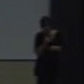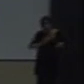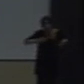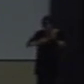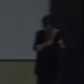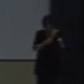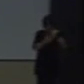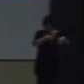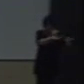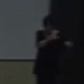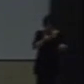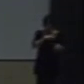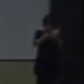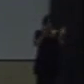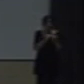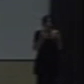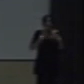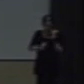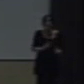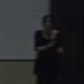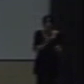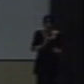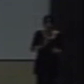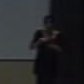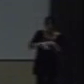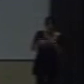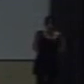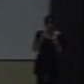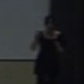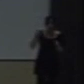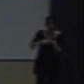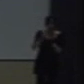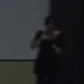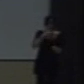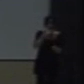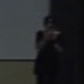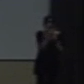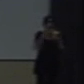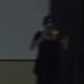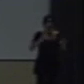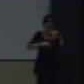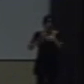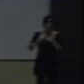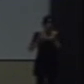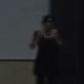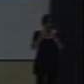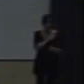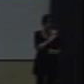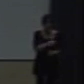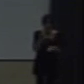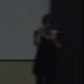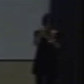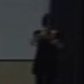sensació amb la que em quedo és que per molt que hagin passat 19 anys, hem dit, des que es van entregar els primers premis als mitjans de comunicació